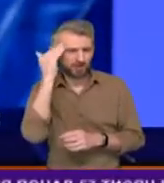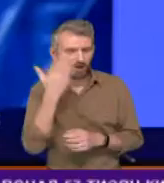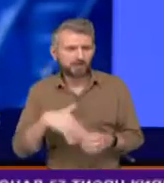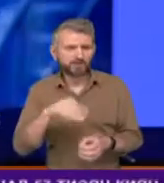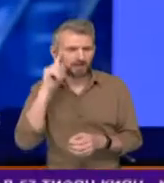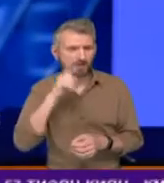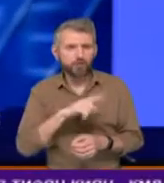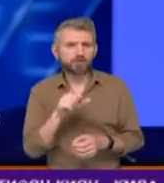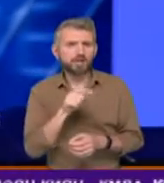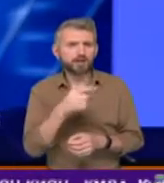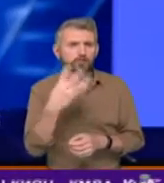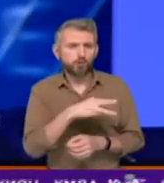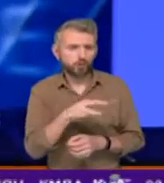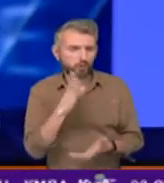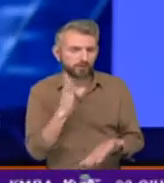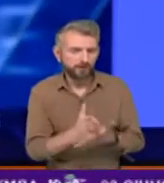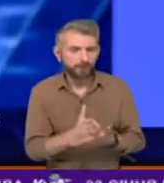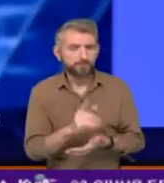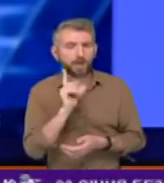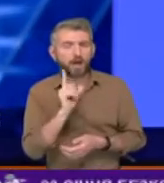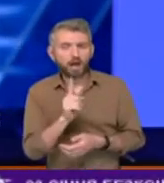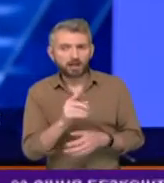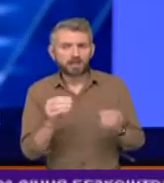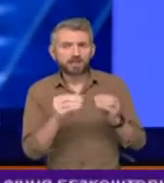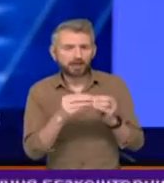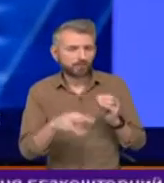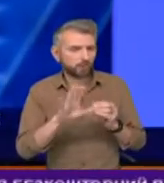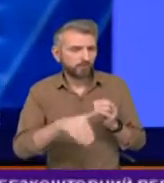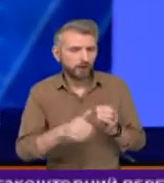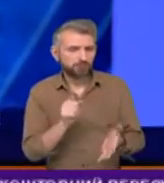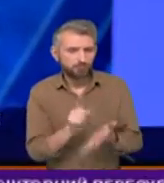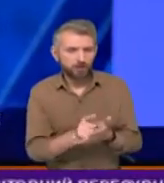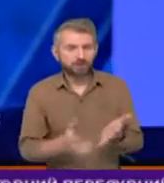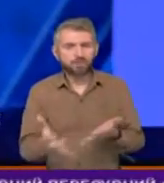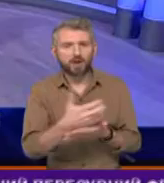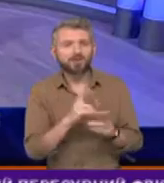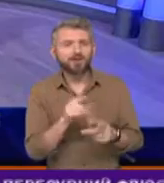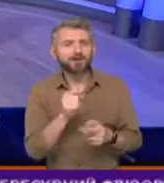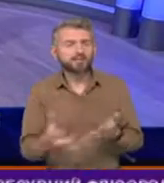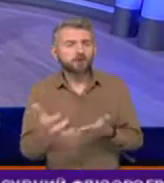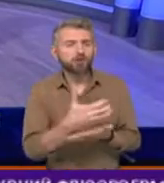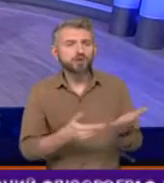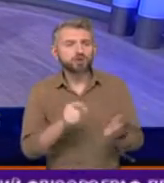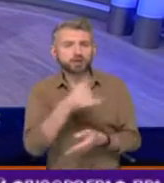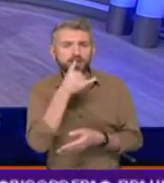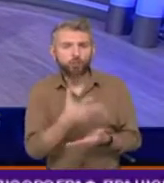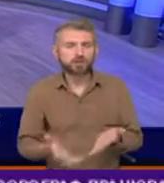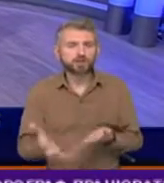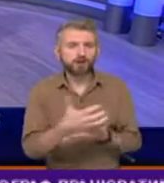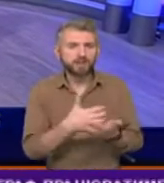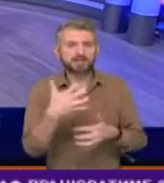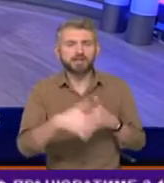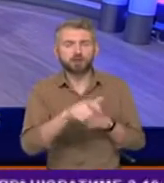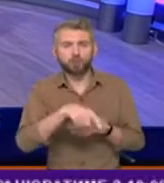знають, вже, що за них 40 мільйонів є. Але ти 10 там, нехай мільйонів маєш зібрати. Як ти їх збереш, якщо ти не можеш зібрати